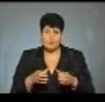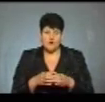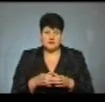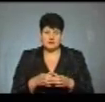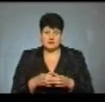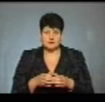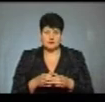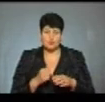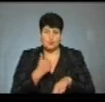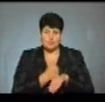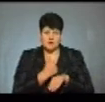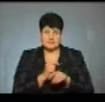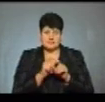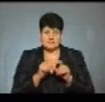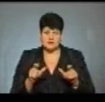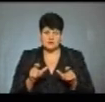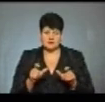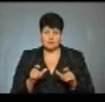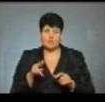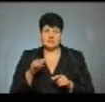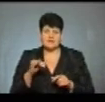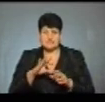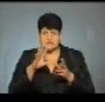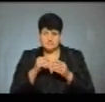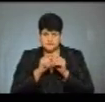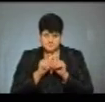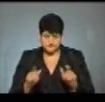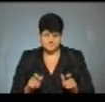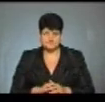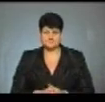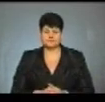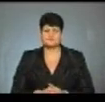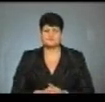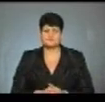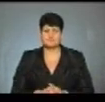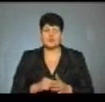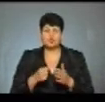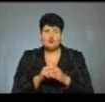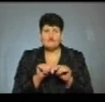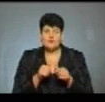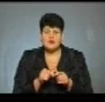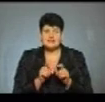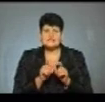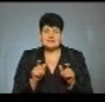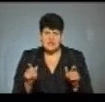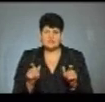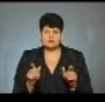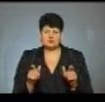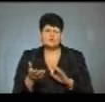був сформований опорний заклад Почаївська загальноосвітня школа. До формування опорного закладу ще